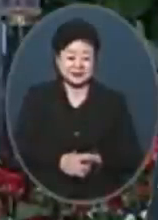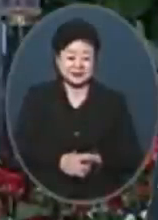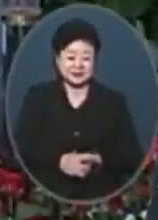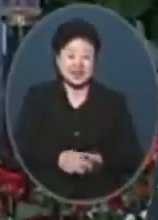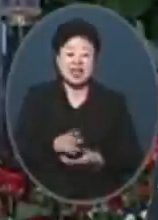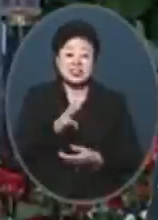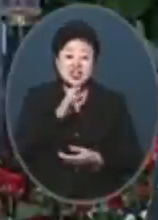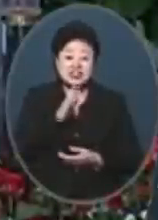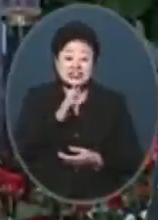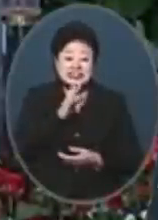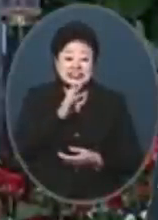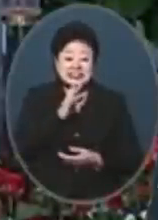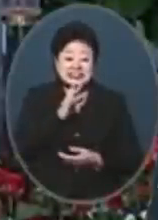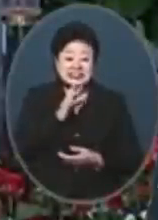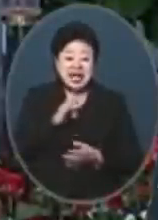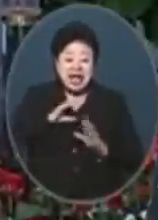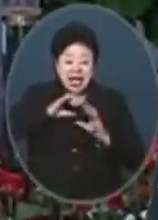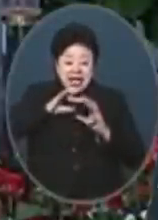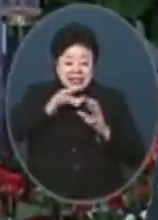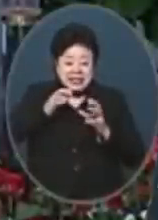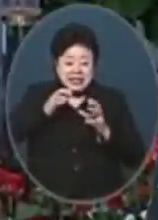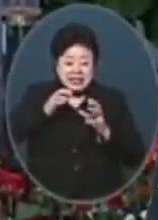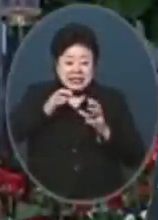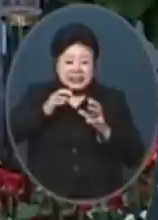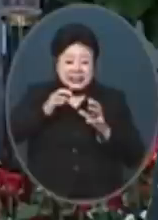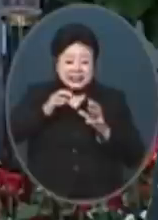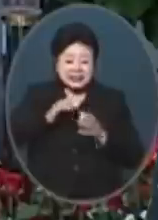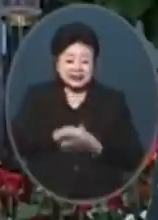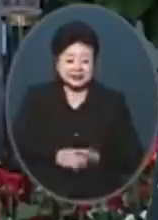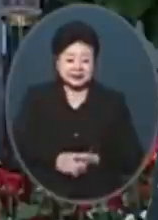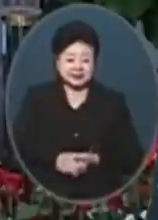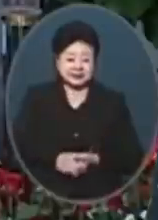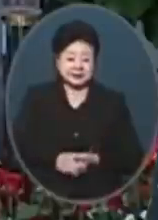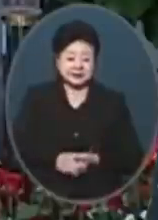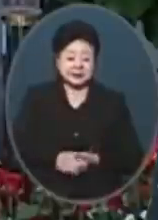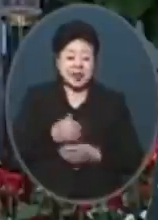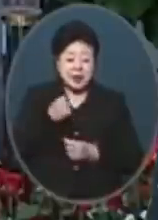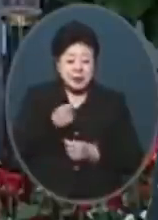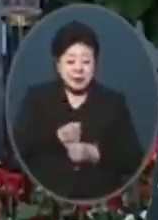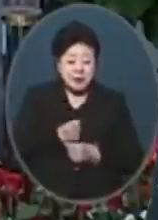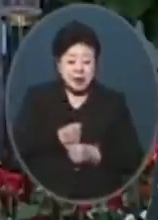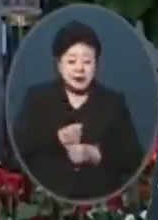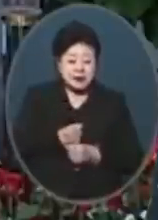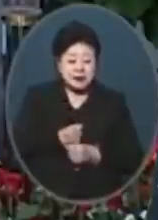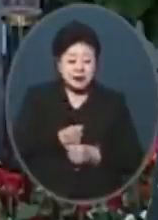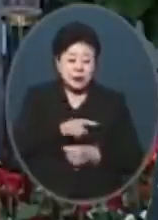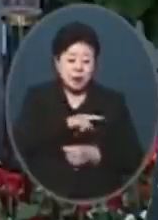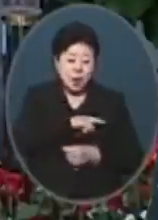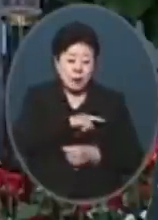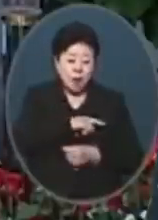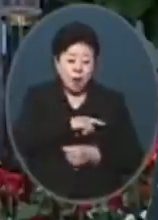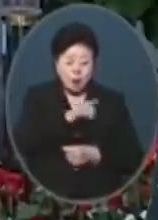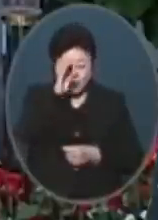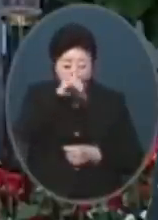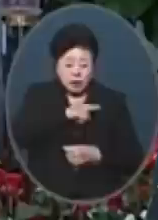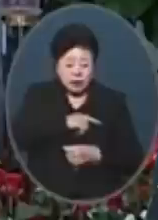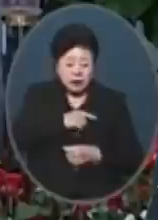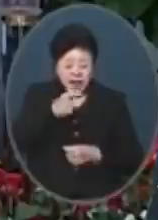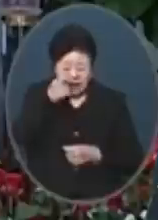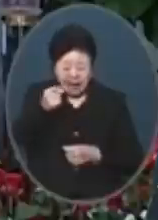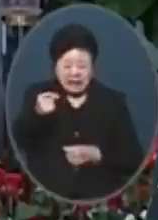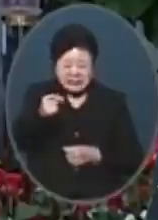제2차 세계대전 때 군의관들이 만들어낸 병명이 있는데